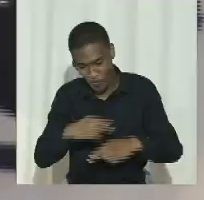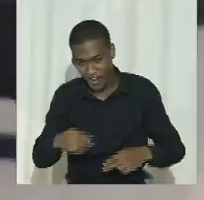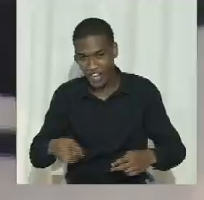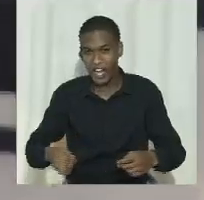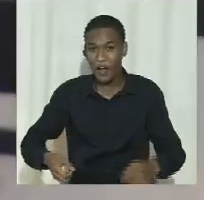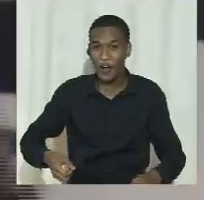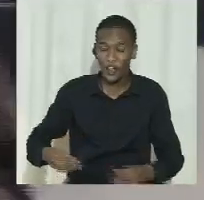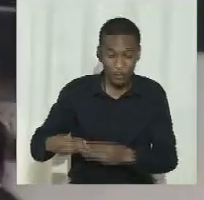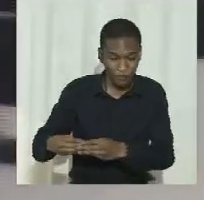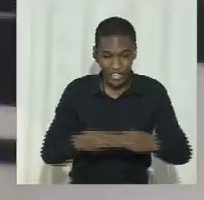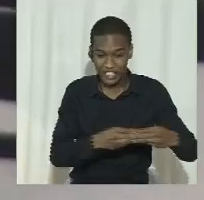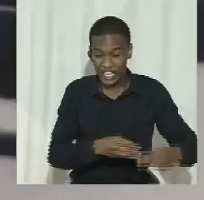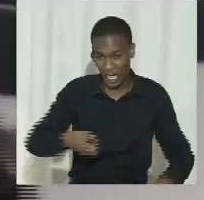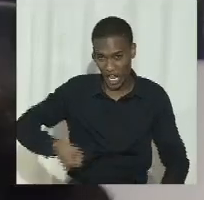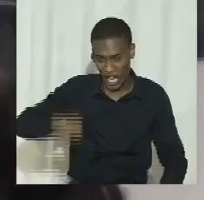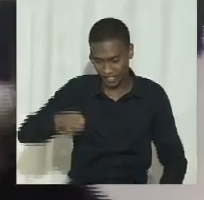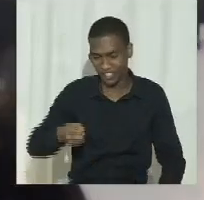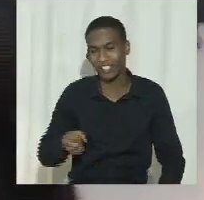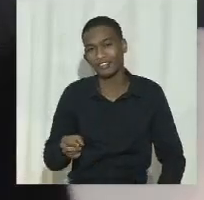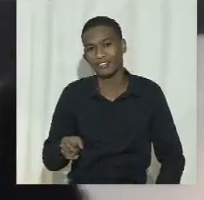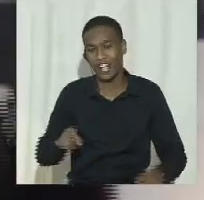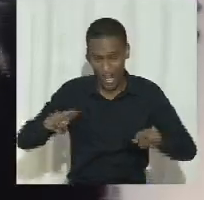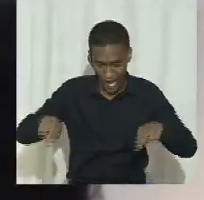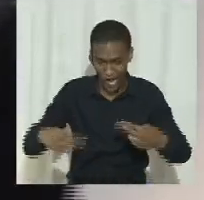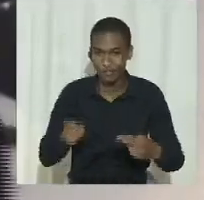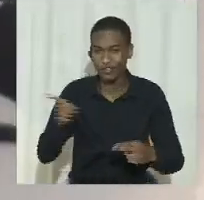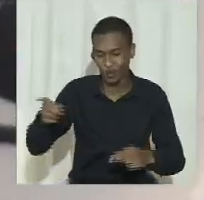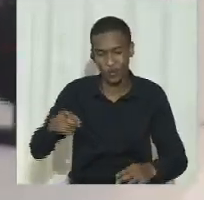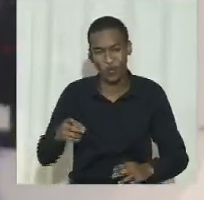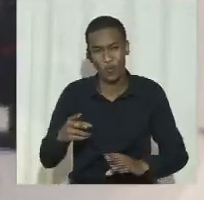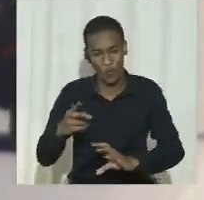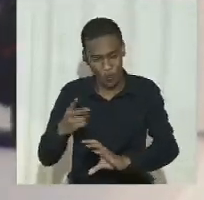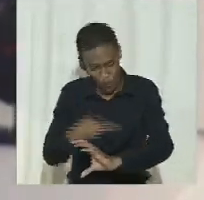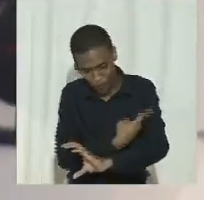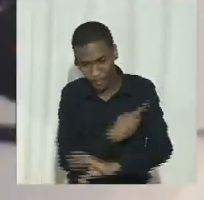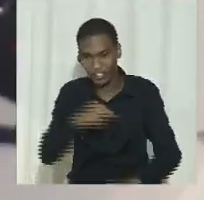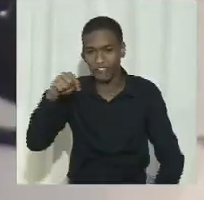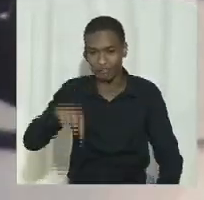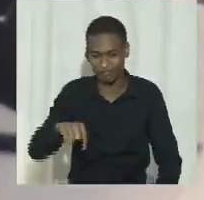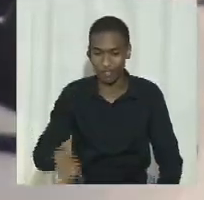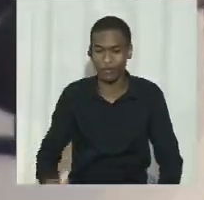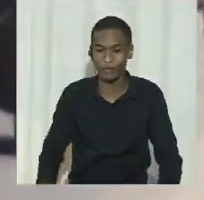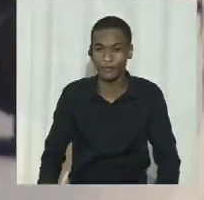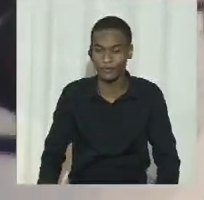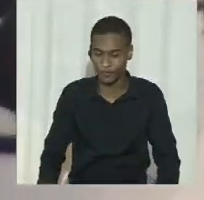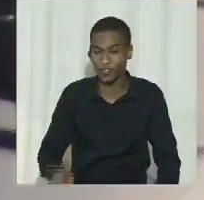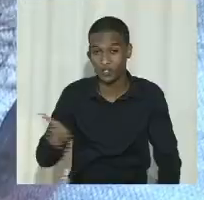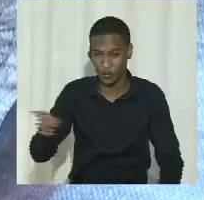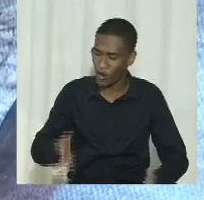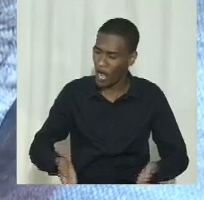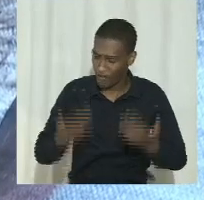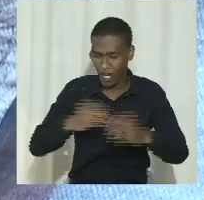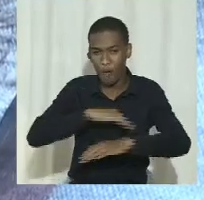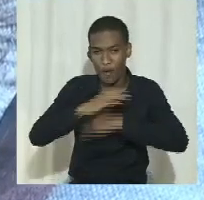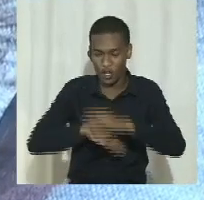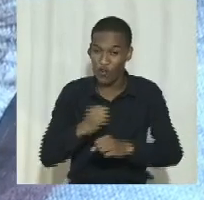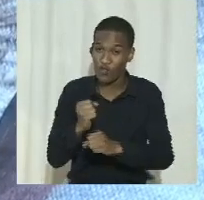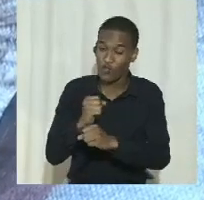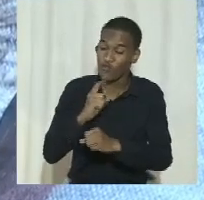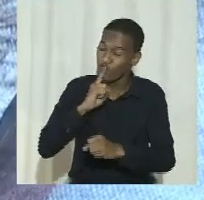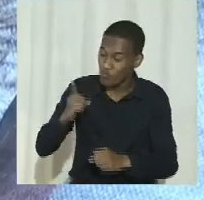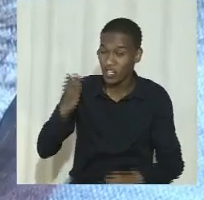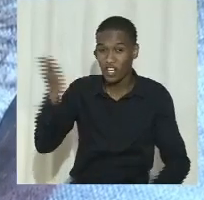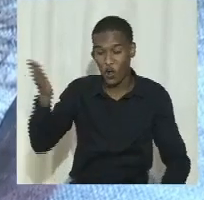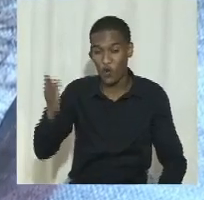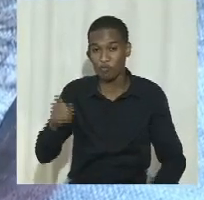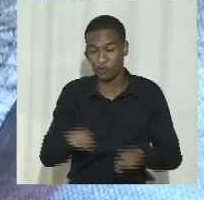ara-pitadiavam-bola nateraka ny krizy ny COVID-19 izao. Azo atao ny manatanteraka izany hoy ny eo anivon'ny fitsarana fiarakodia